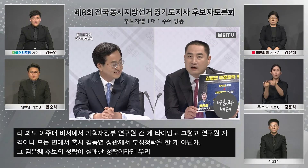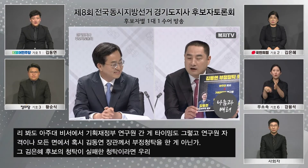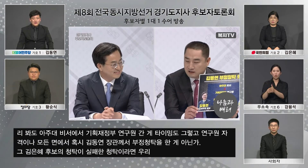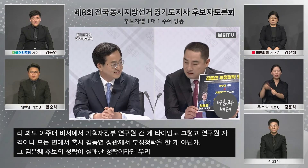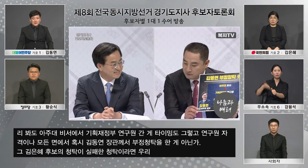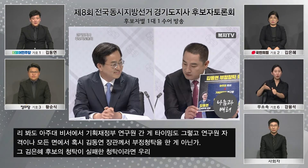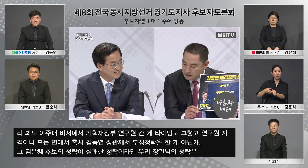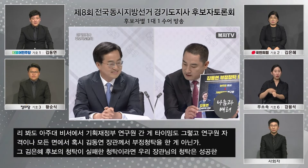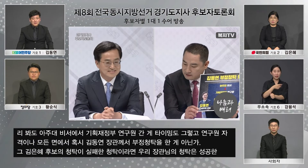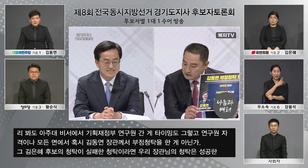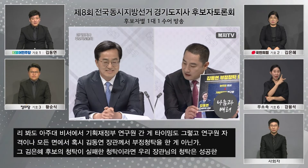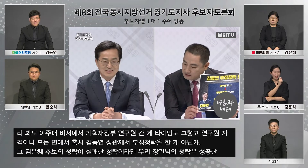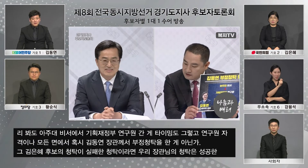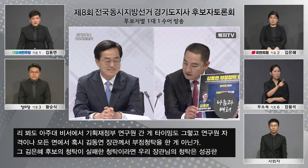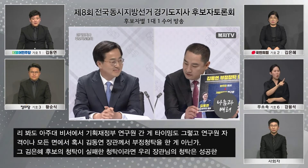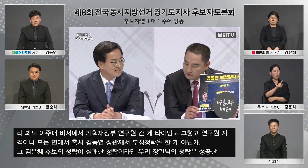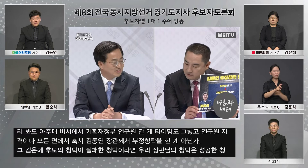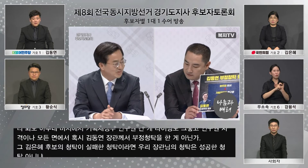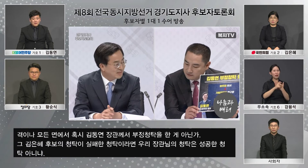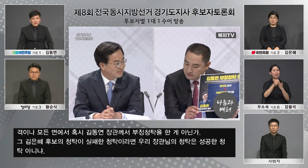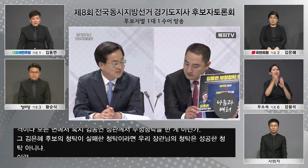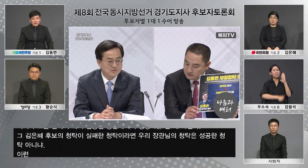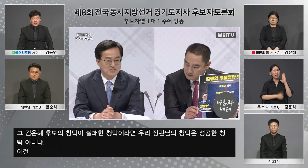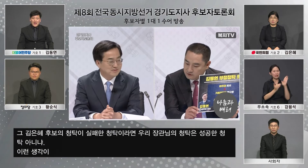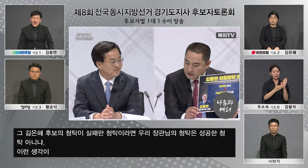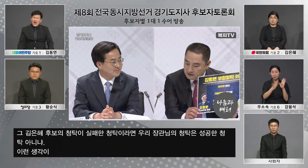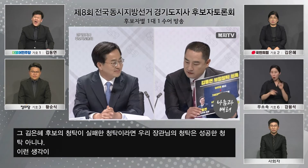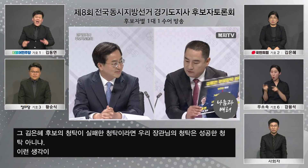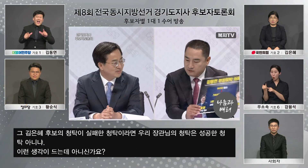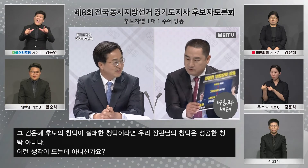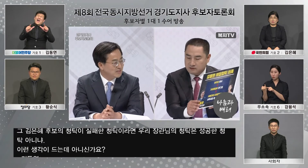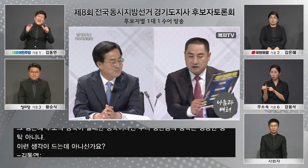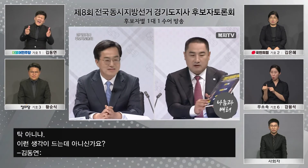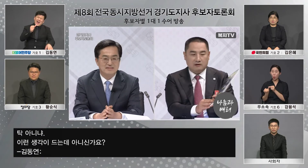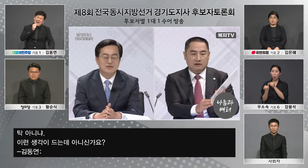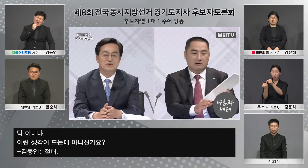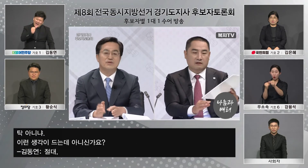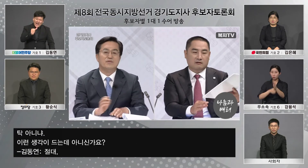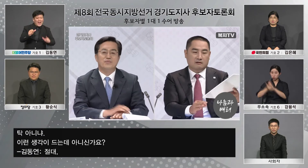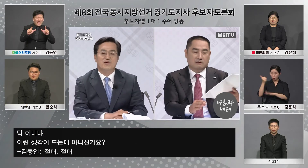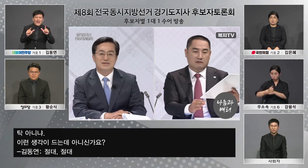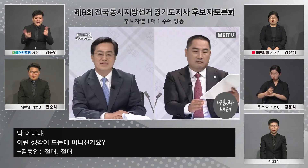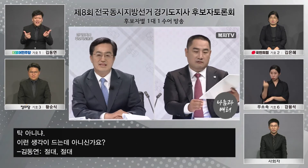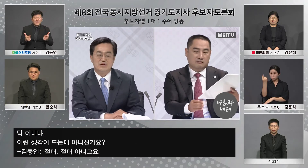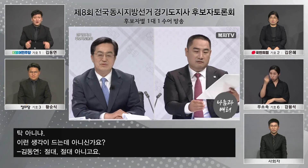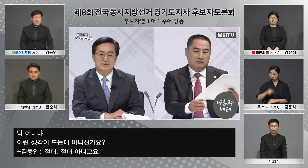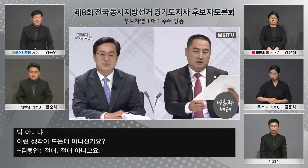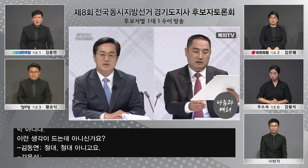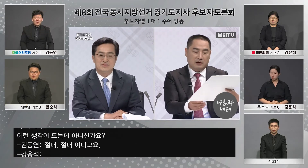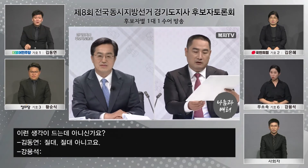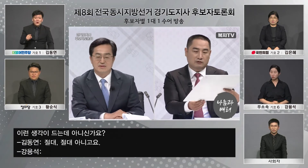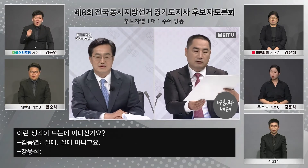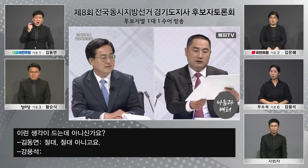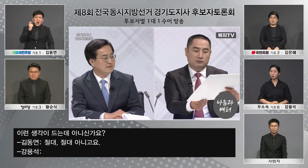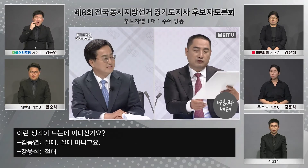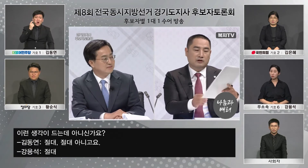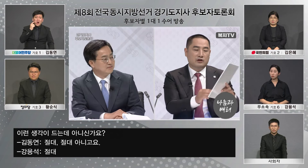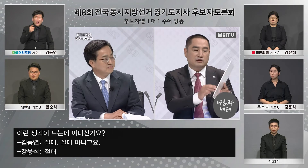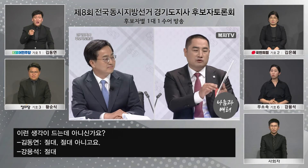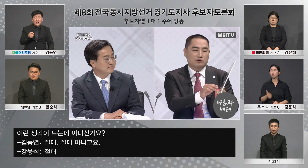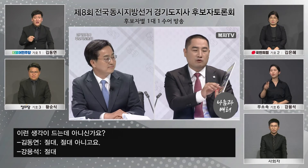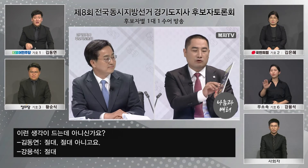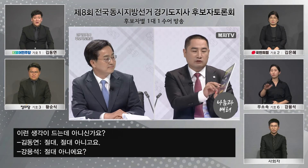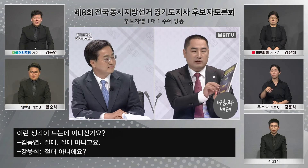아니냐? 이런 생각이 드는데 아니신가요? 절대 아니고요. 절대 아니에요? 절대 아닙니다. 그리고 그런 허황된 얘기로 이 귀한 시간을 아니 그러니까